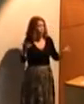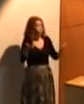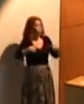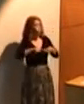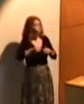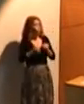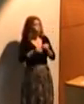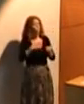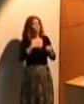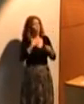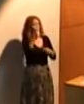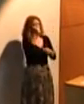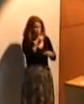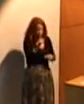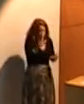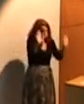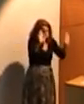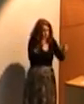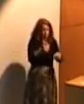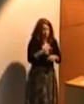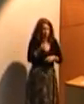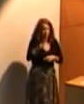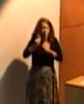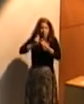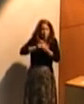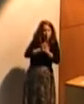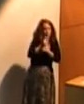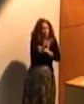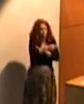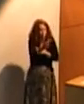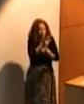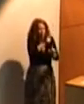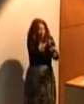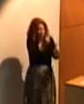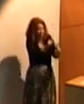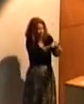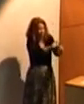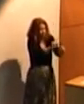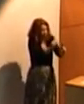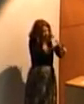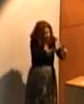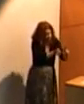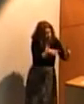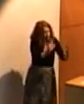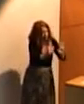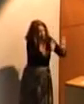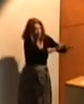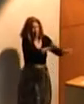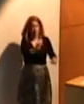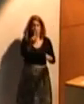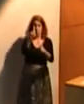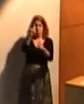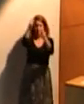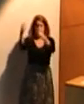nôtre la primauté n'est pas tellement dans les processus naturels tels que décrits mais dans les modèles mathématiques on va construire